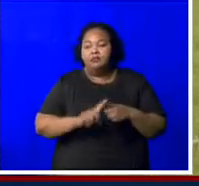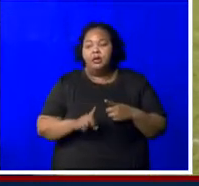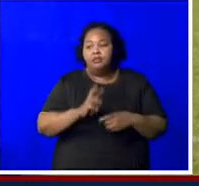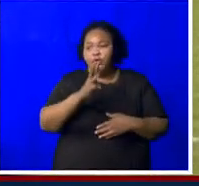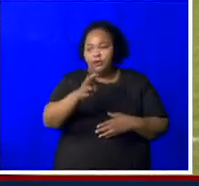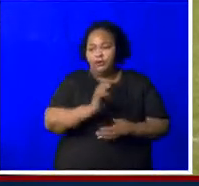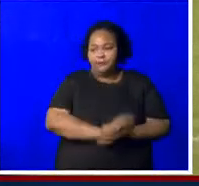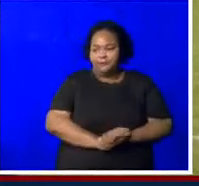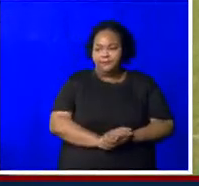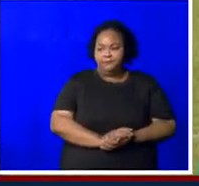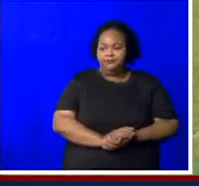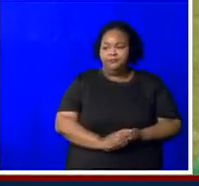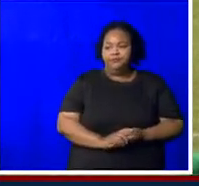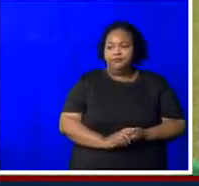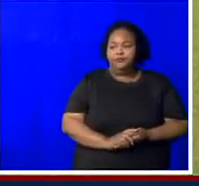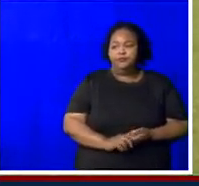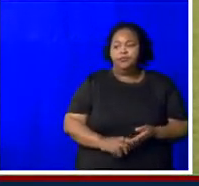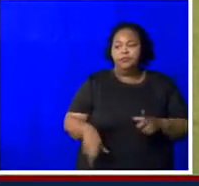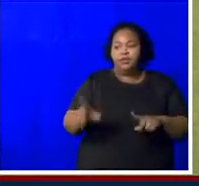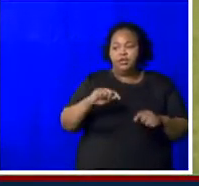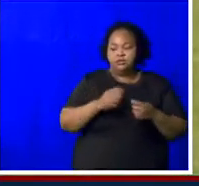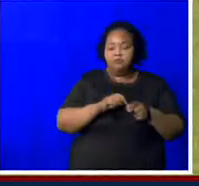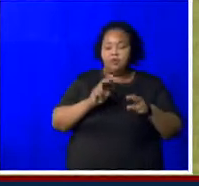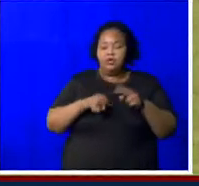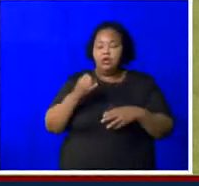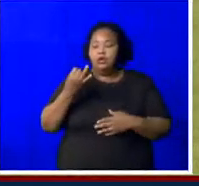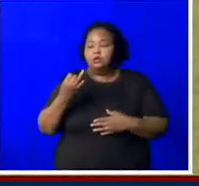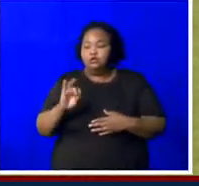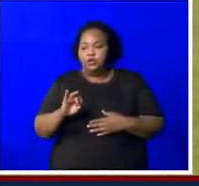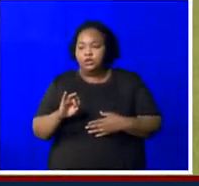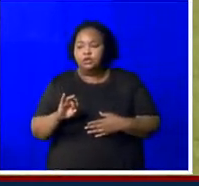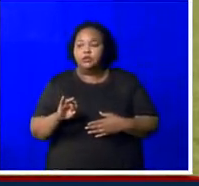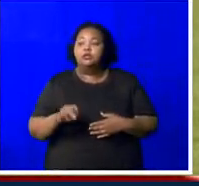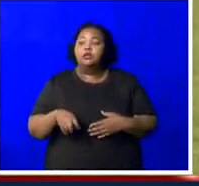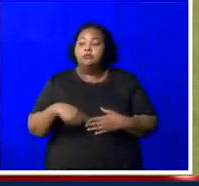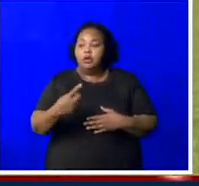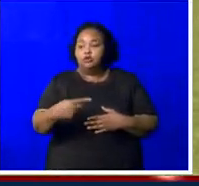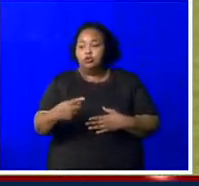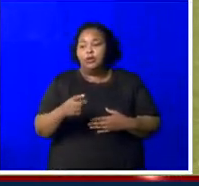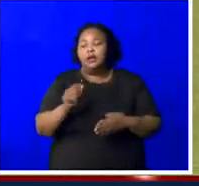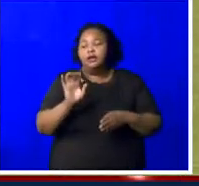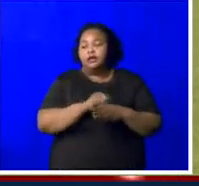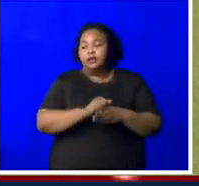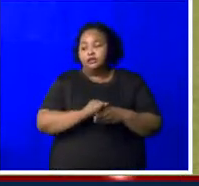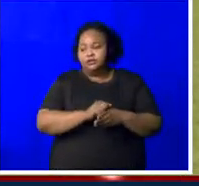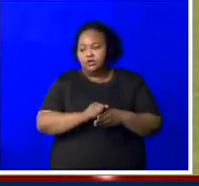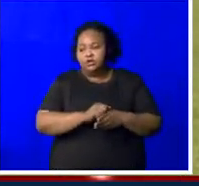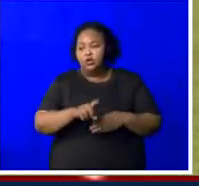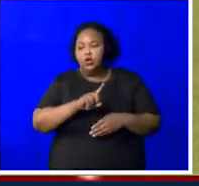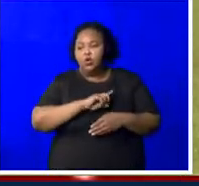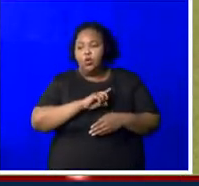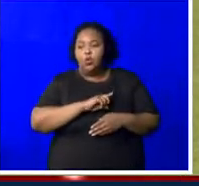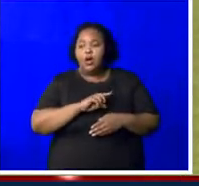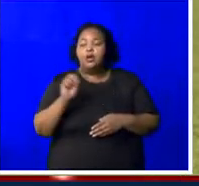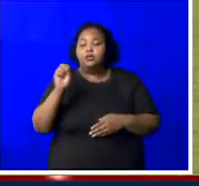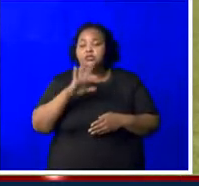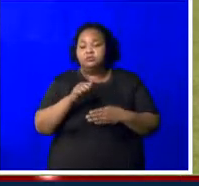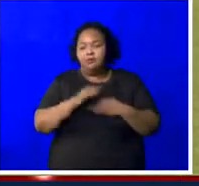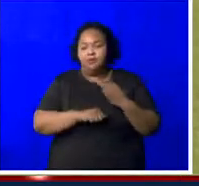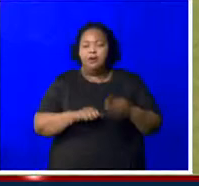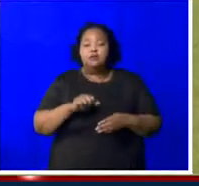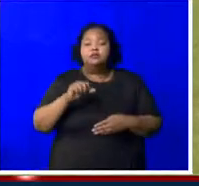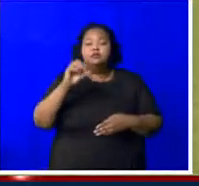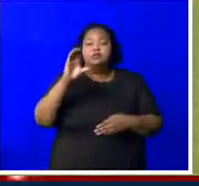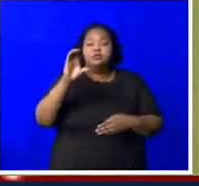nemalungiselele emicutshulwano liyahluka-hlukene yangaphandle lokufaka ikhathi imidlalo yekhosafa yema under 20 yalonyaka lekubheka ukuthi bandwe nginyanga